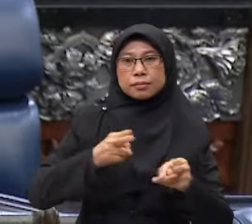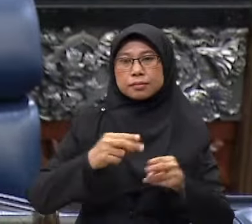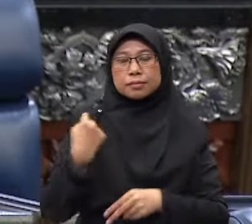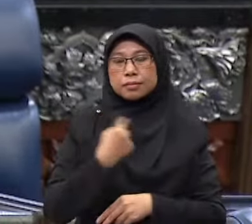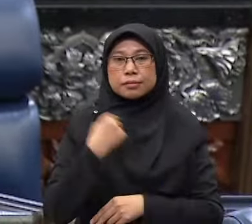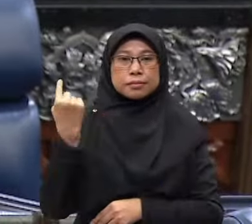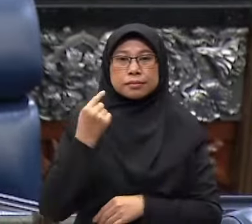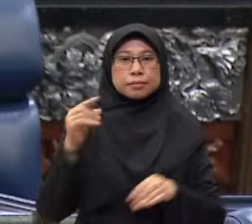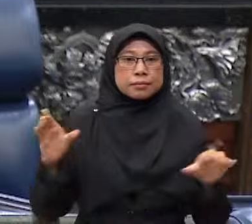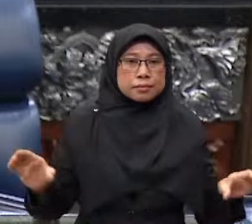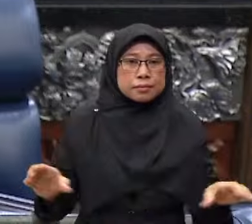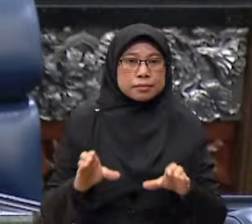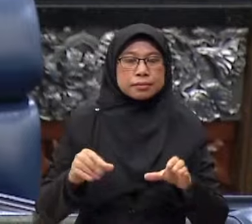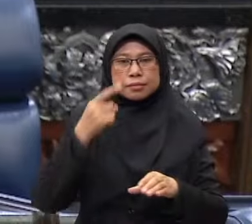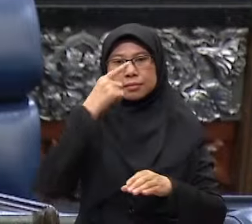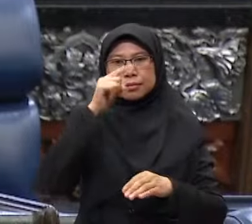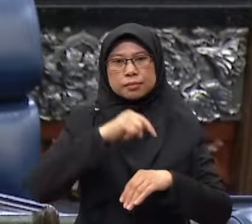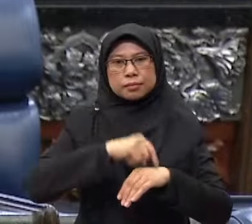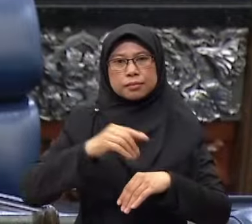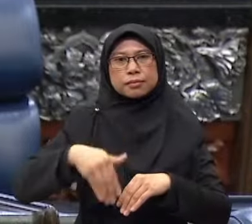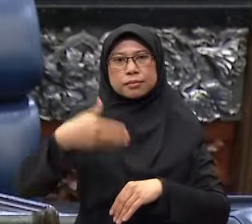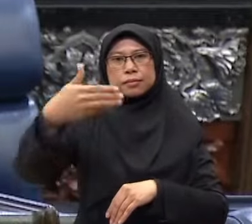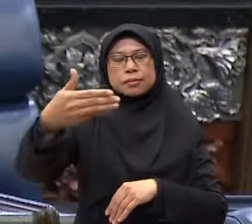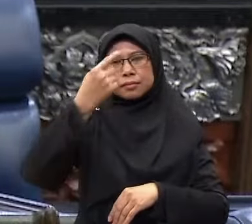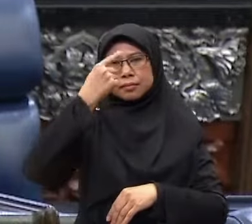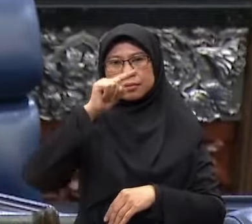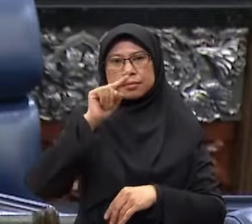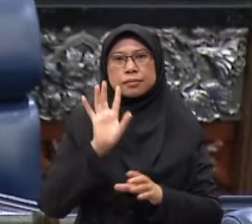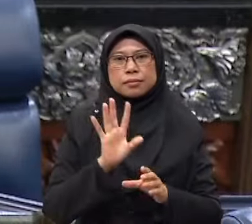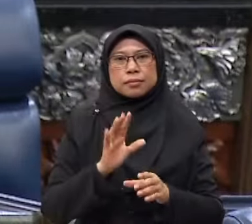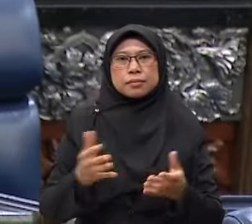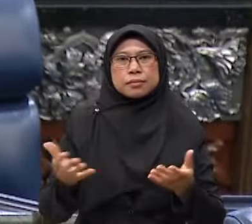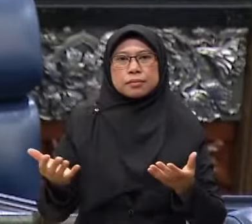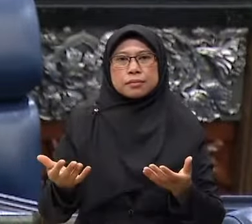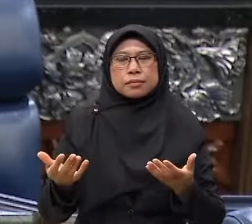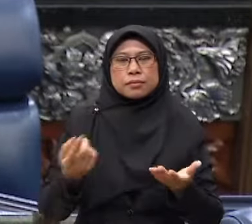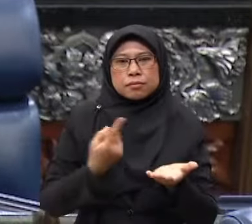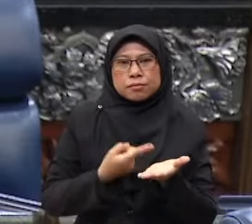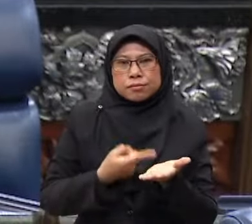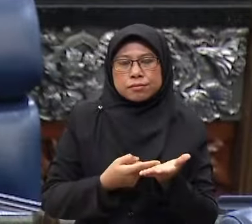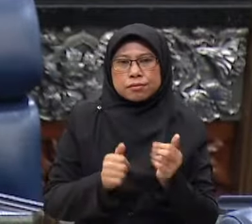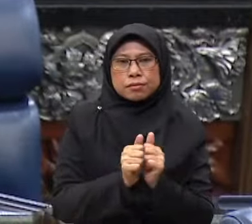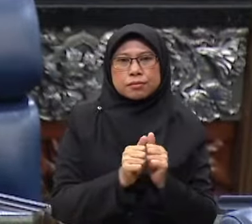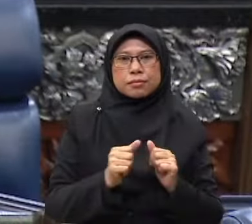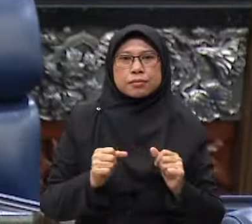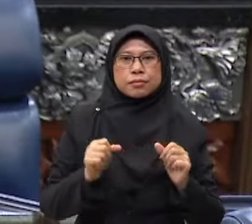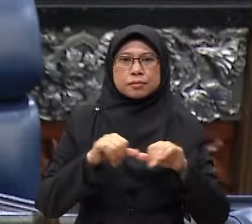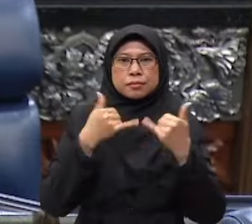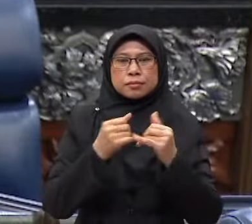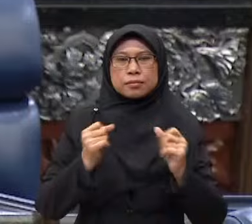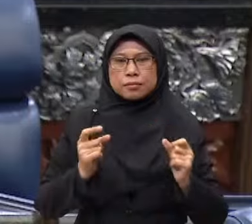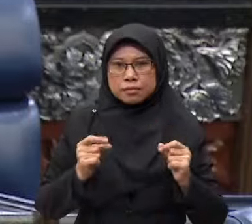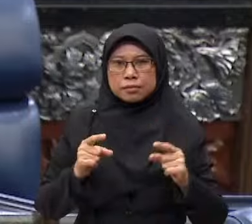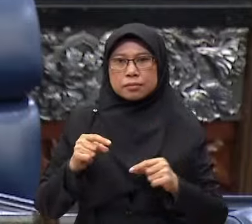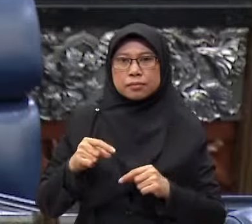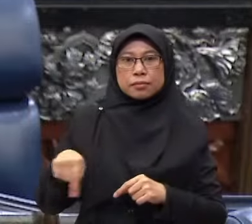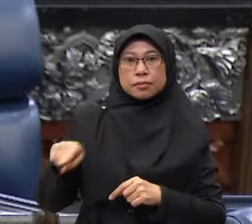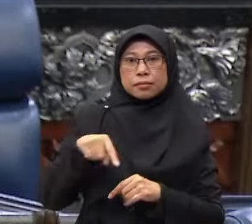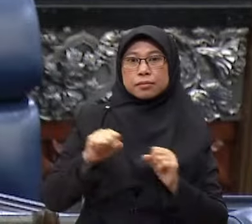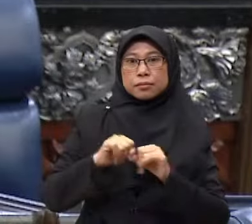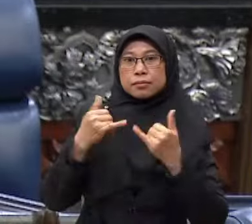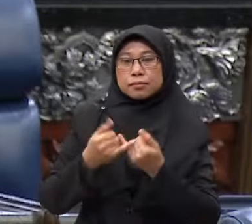selalu menjal kan untuk dari semasa ke semasa untuk melibat urus dengan syarikat-syarikat swasta yang besar supaya mereka